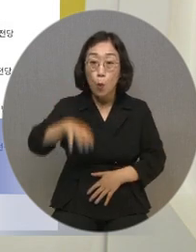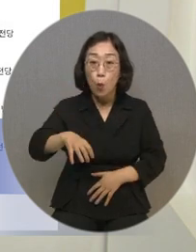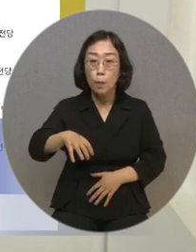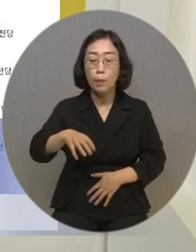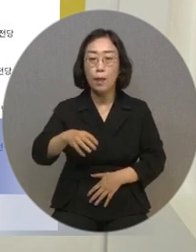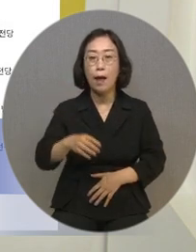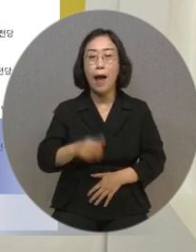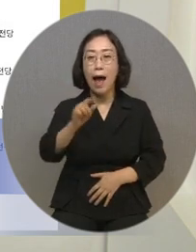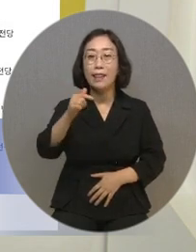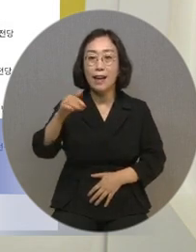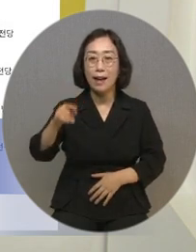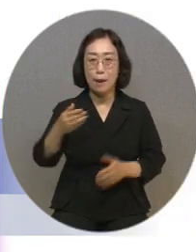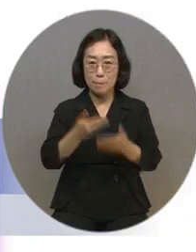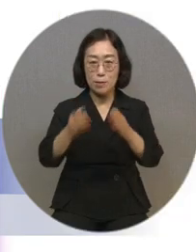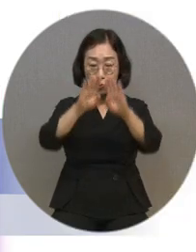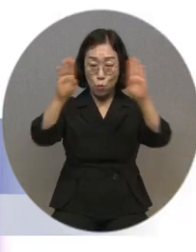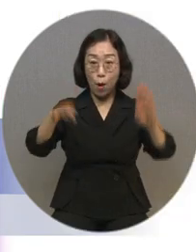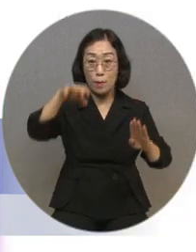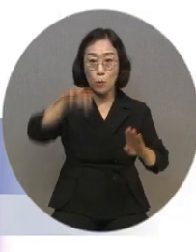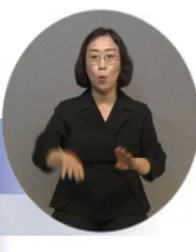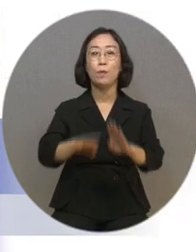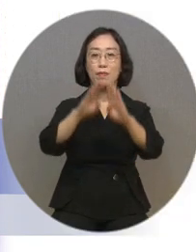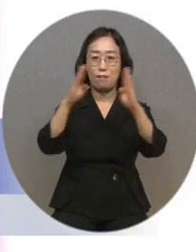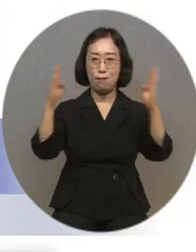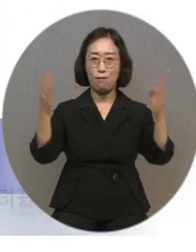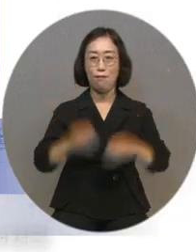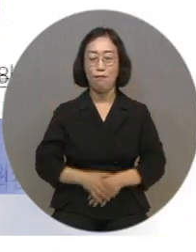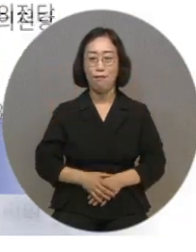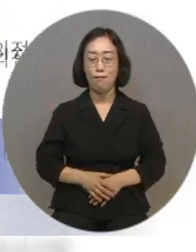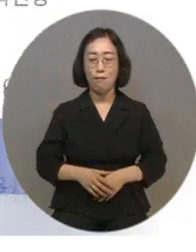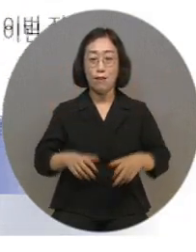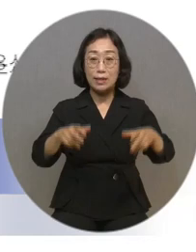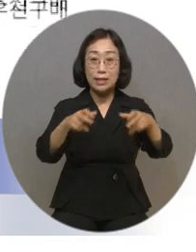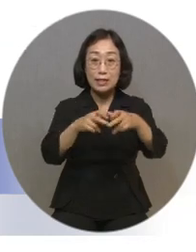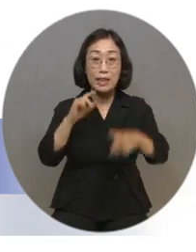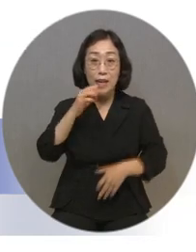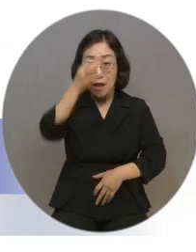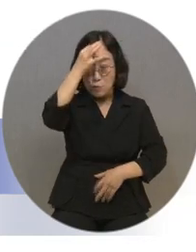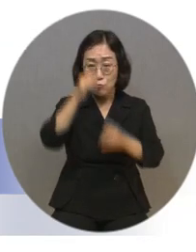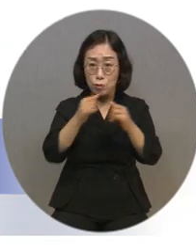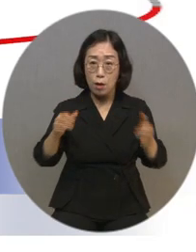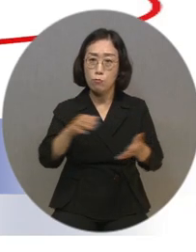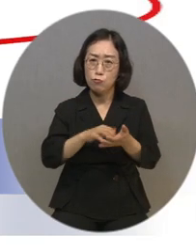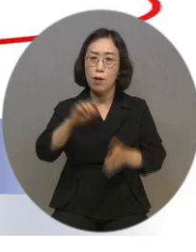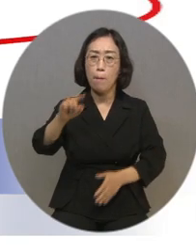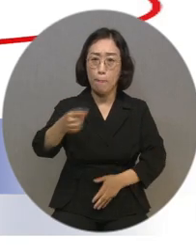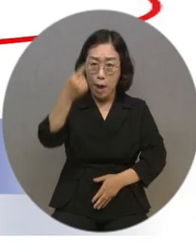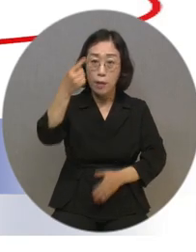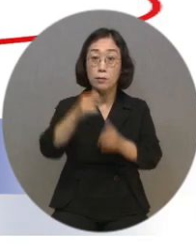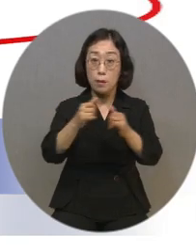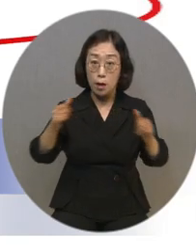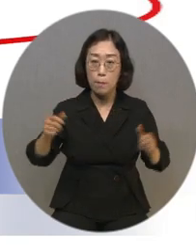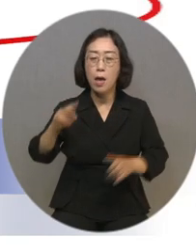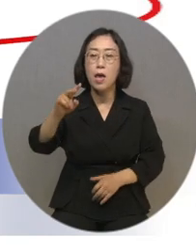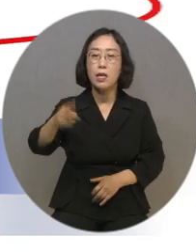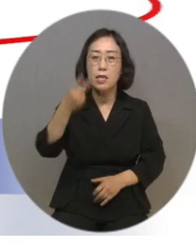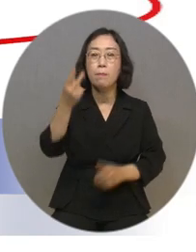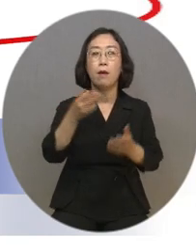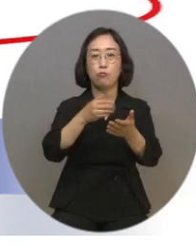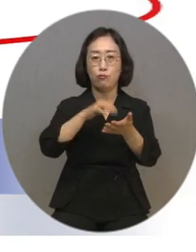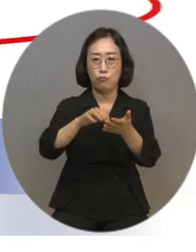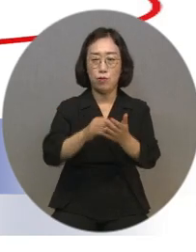미술관에서 열립니다 이번 전시에서는 장애 예술가 백인의 작품 200여점이 전시됩니다